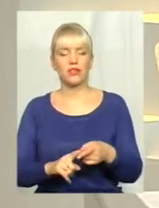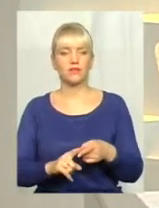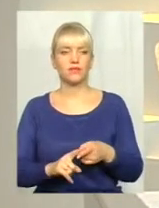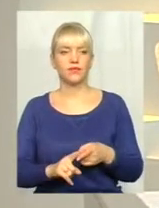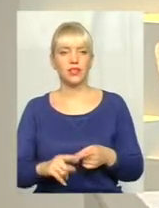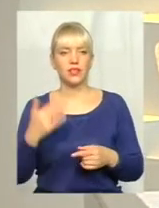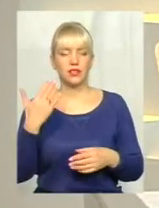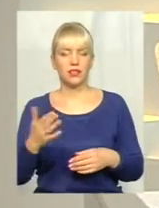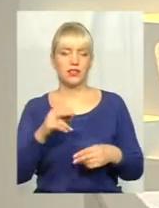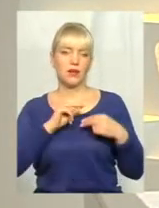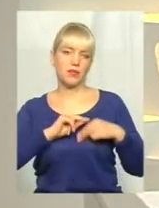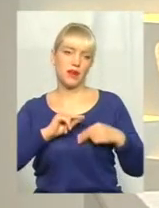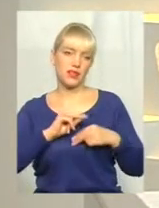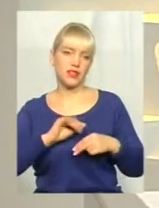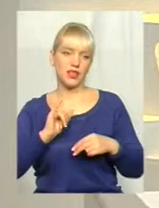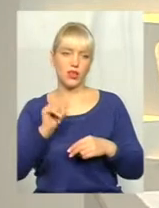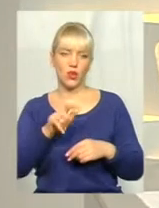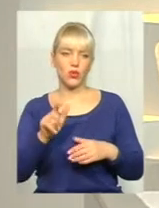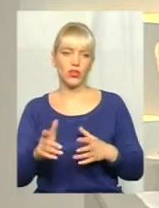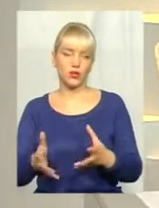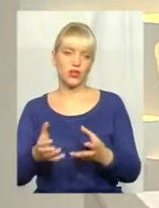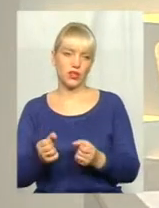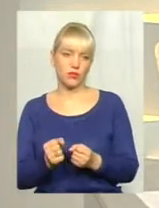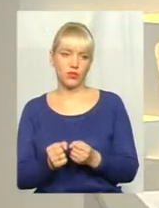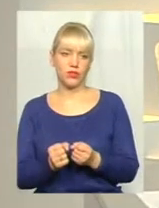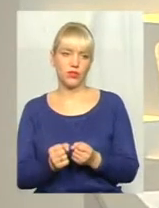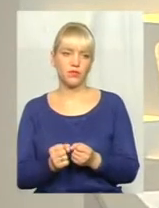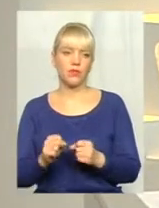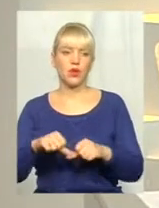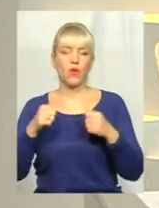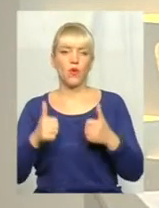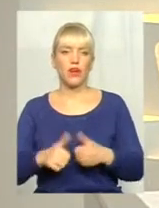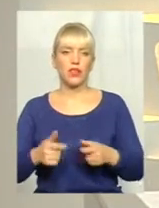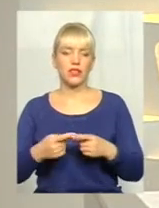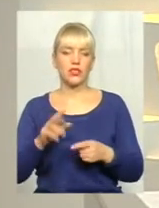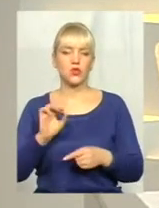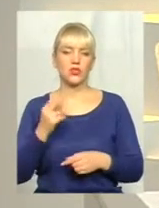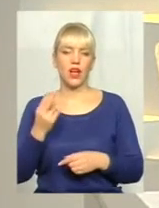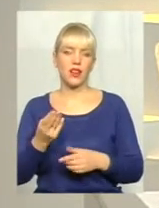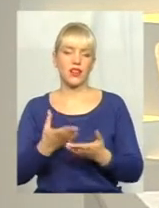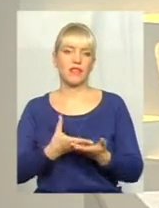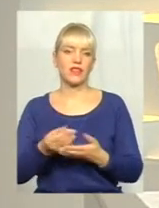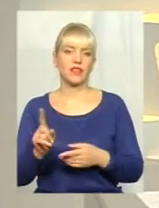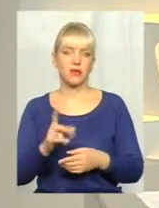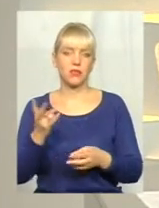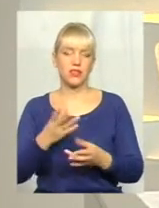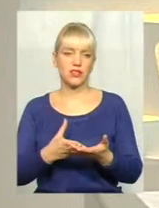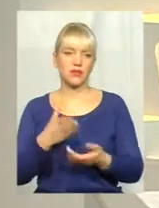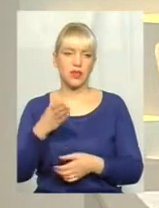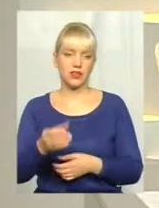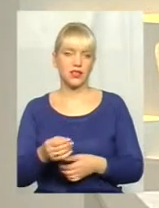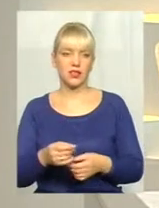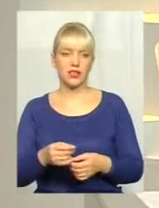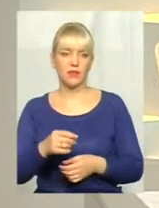ця їхня праця. Вони отримують, власне, у вигляді тих соціальних внесків, які за них має заплатити, тих податків, які за них